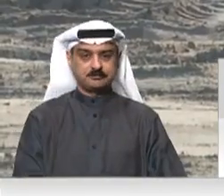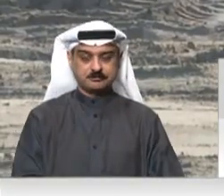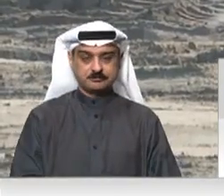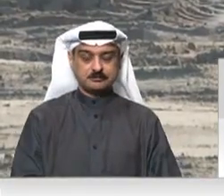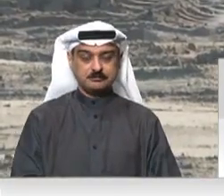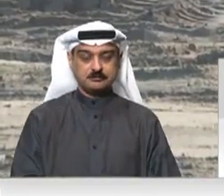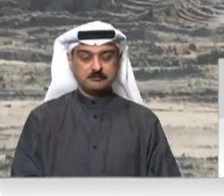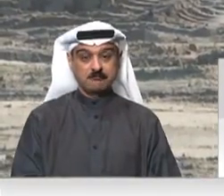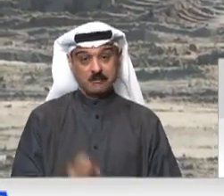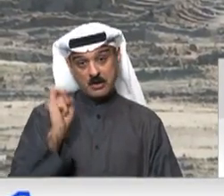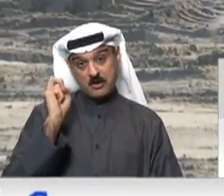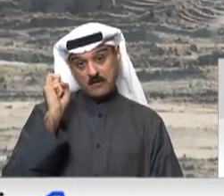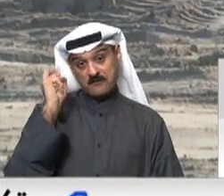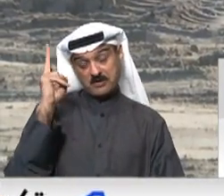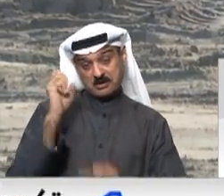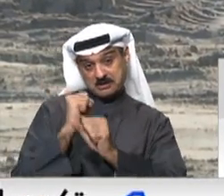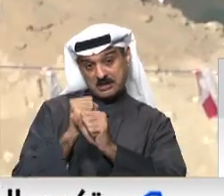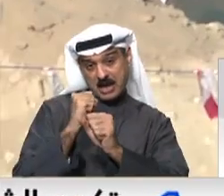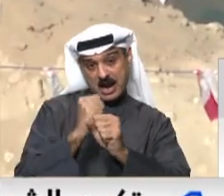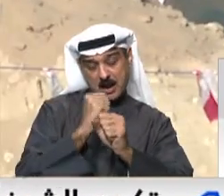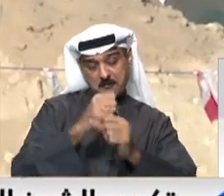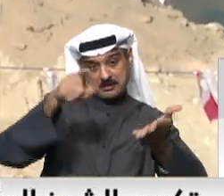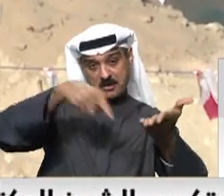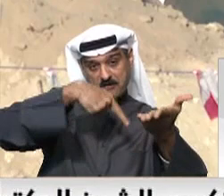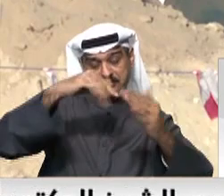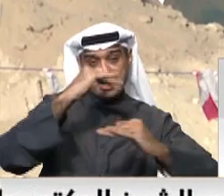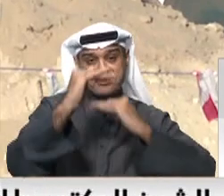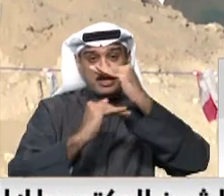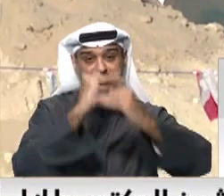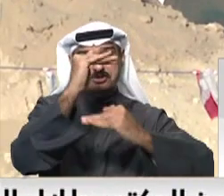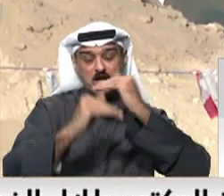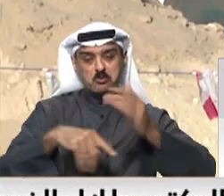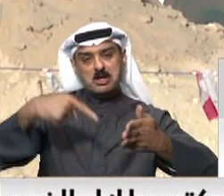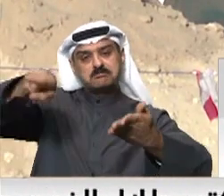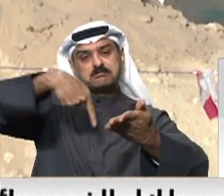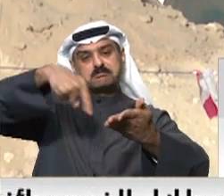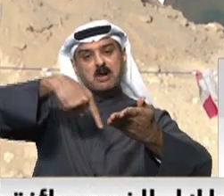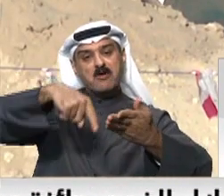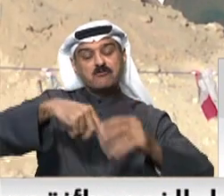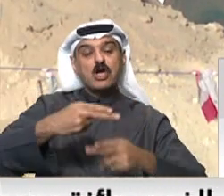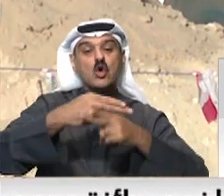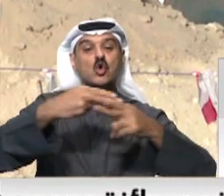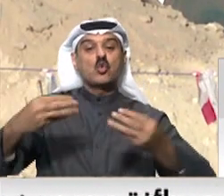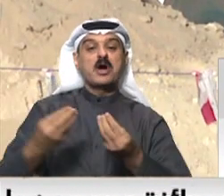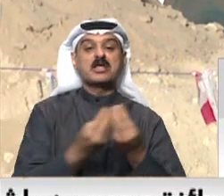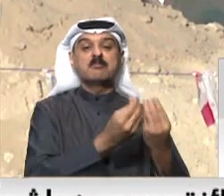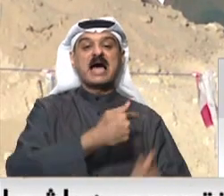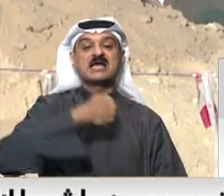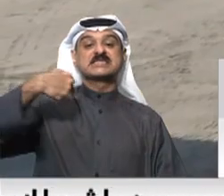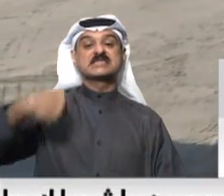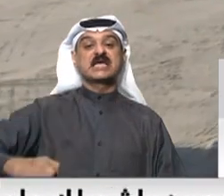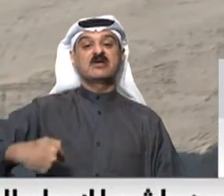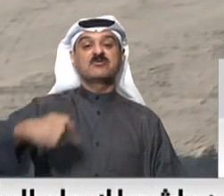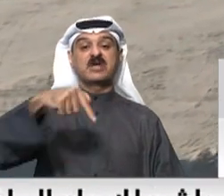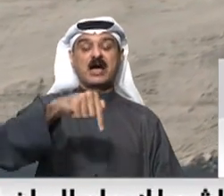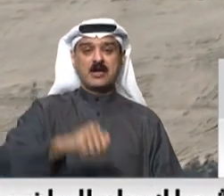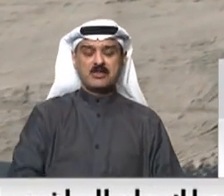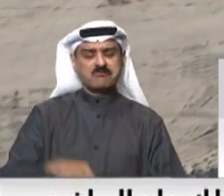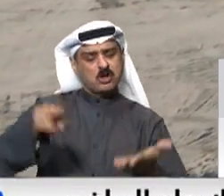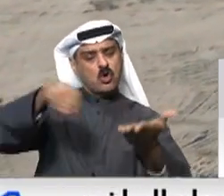المشروع يأتي ترجمة للاتفاقيات التنموية المبرمة مؤخرا بين دولة الكويت وجمهورية الصين